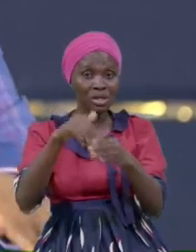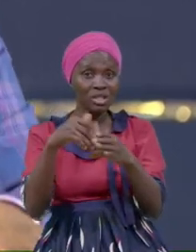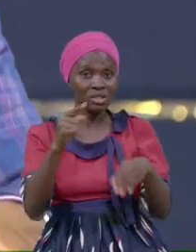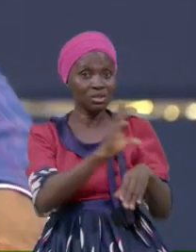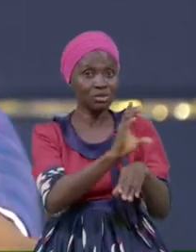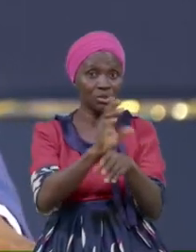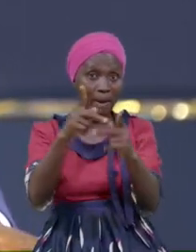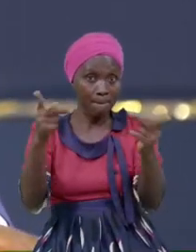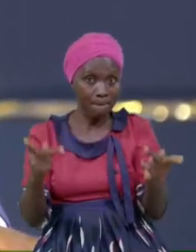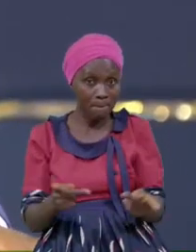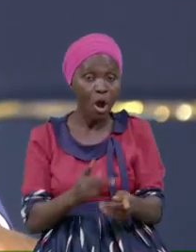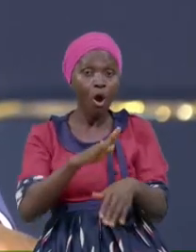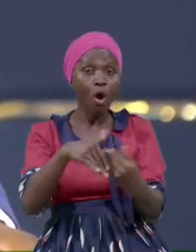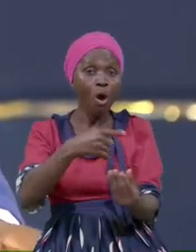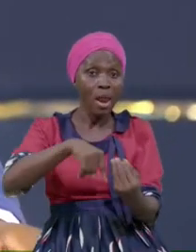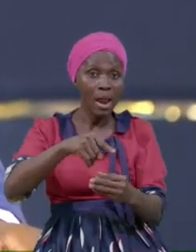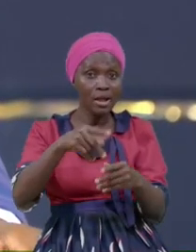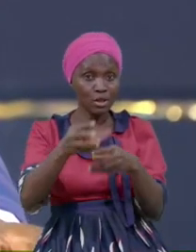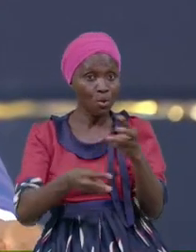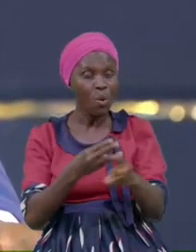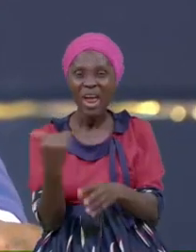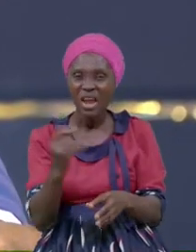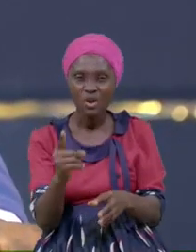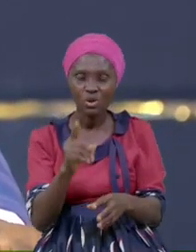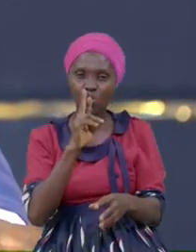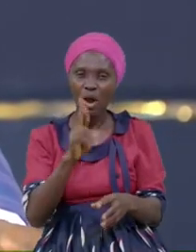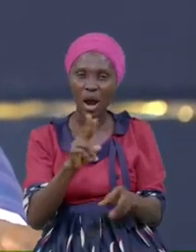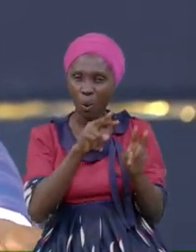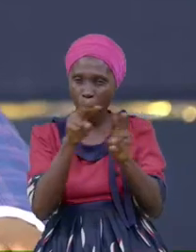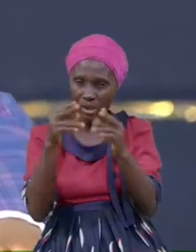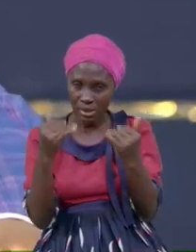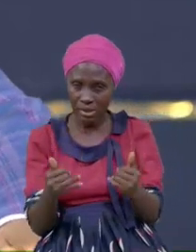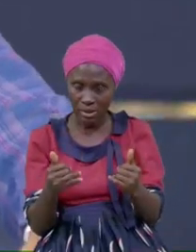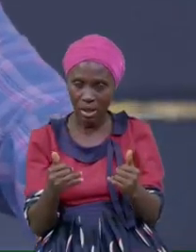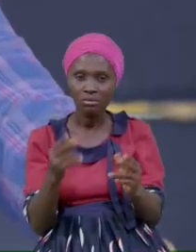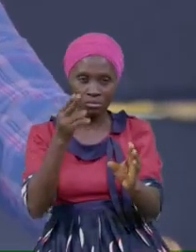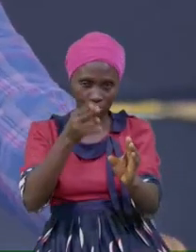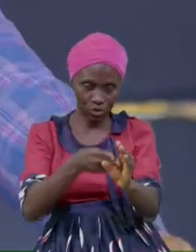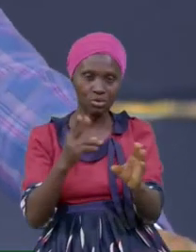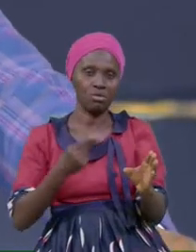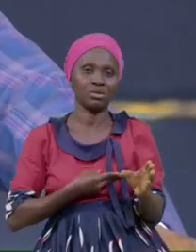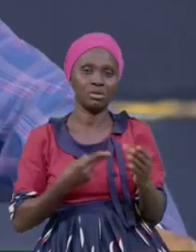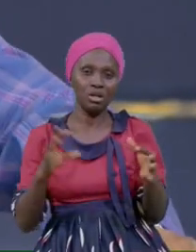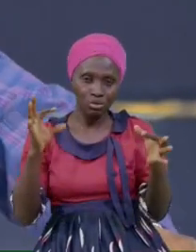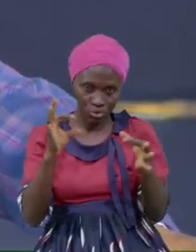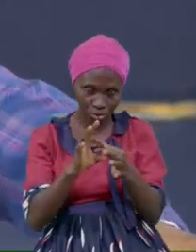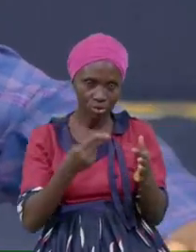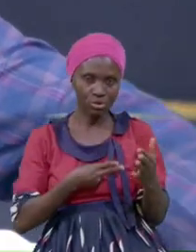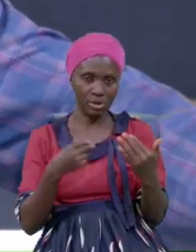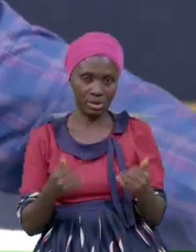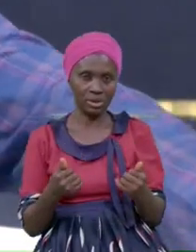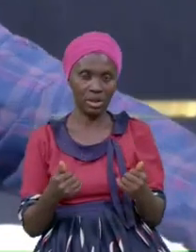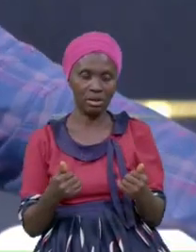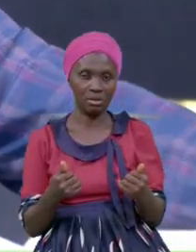monde, partout où vous êtes, joignez-vous à nous. Levez la main là-bas. Sortez du milieu